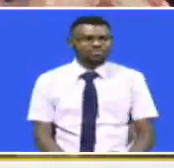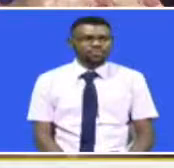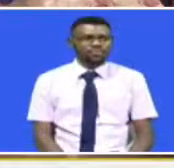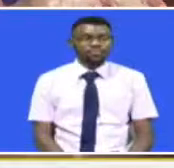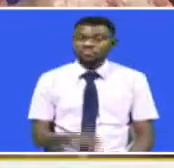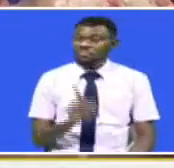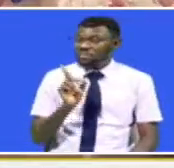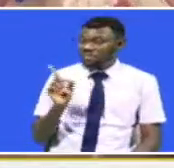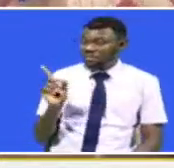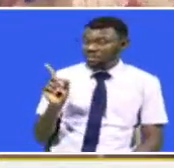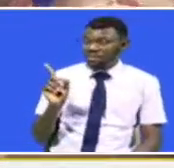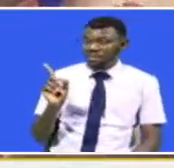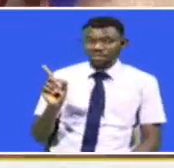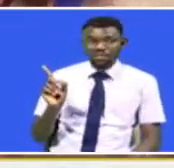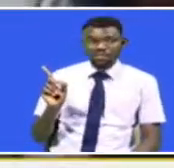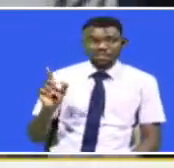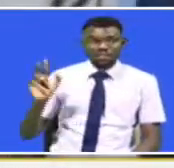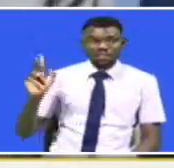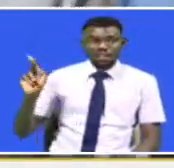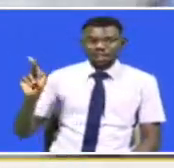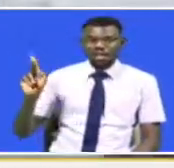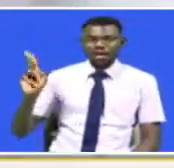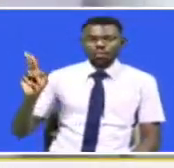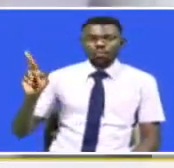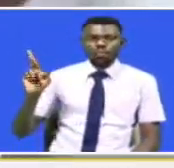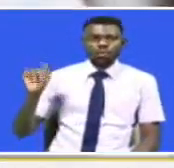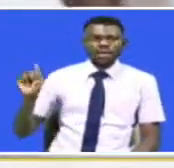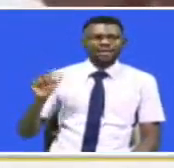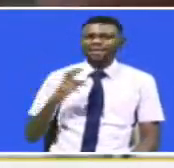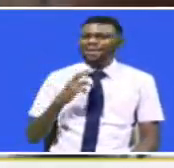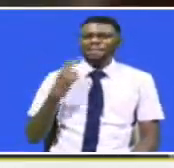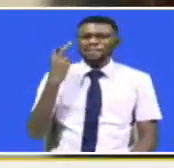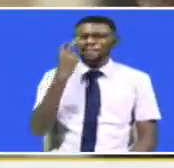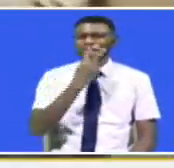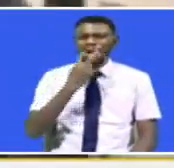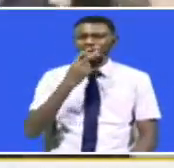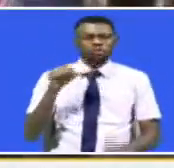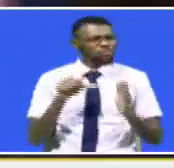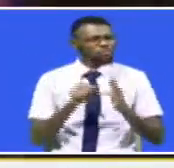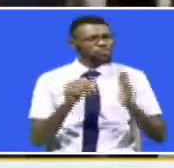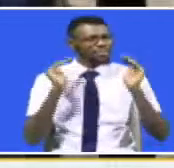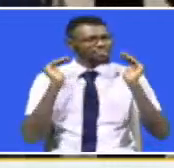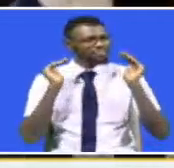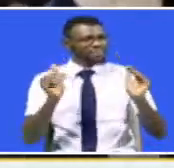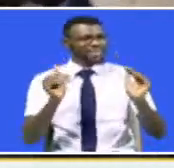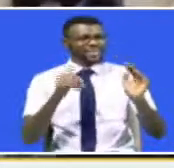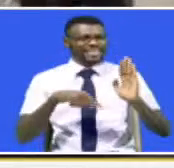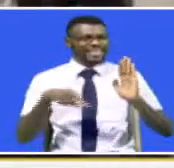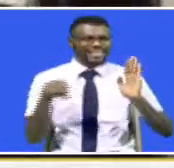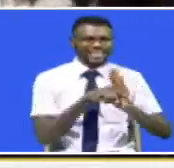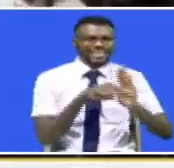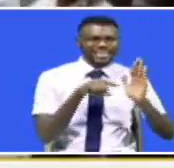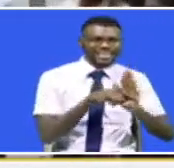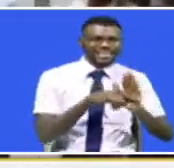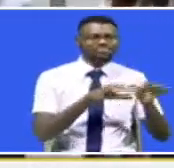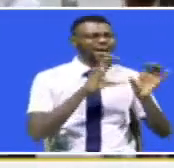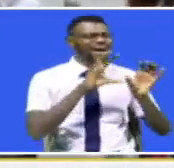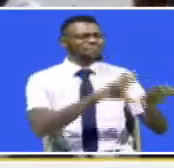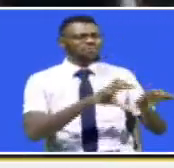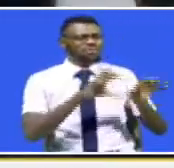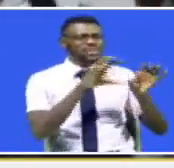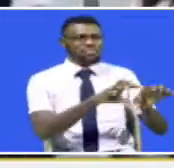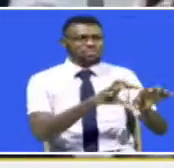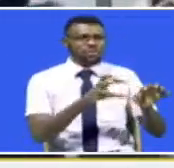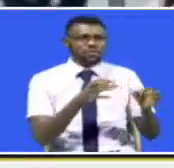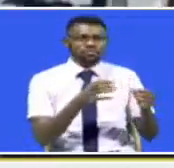Moses Kiarie Kuria, jamaa ambaye ulimi wake umemtia mashakani na kumtosa kwa vita kila upande, kutoka kwa